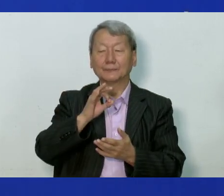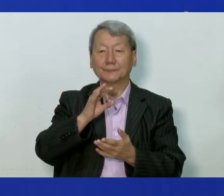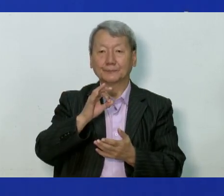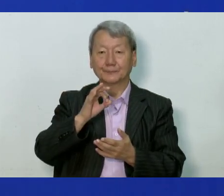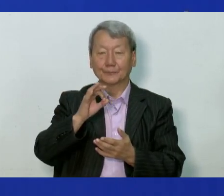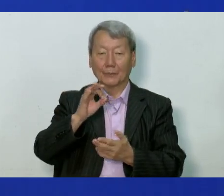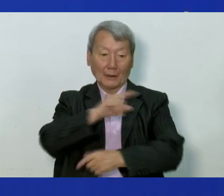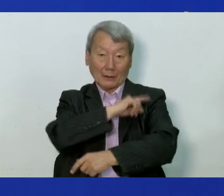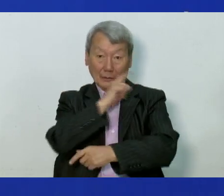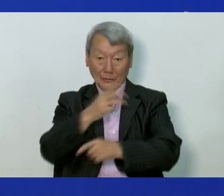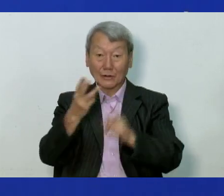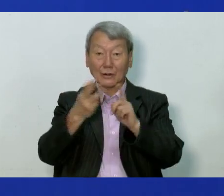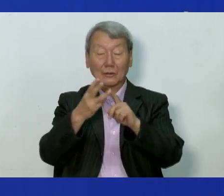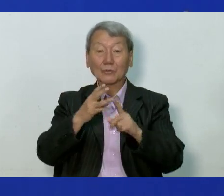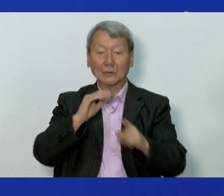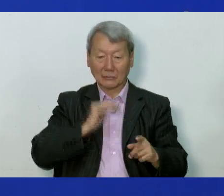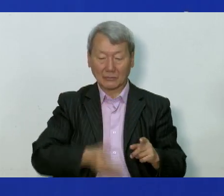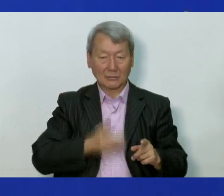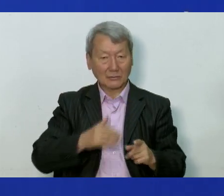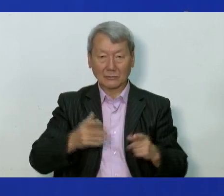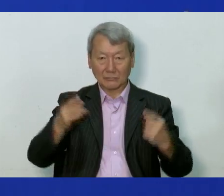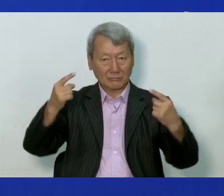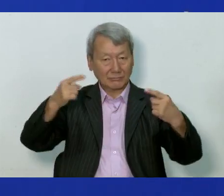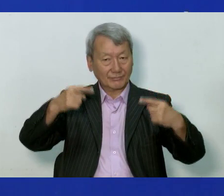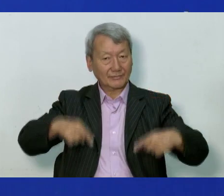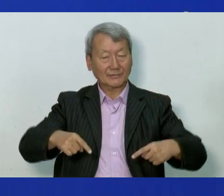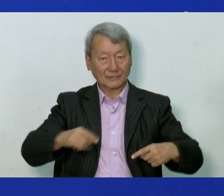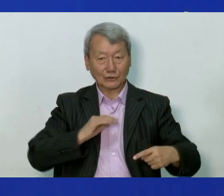сильно ударил по развитию частного сектора.